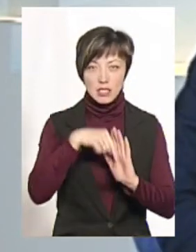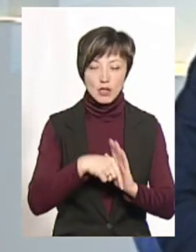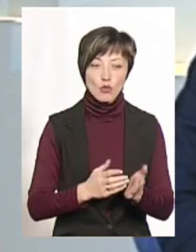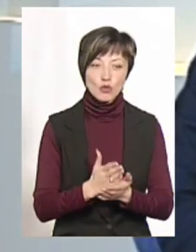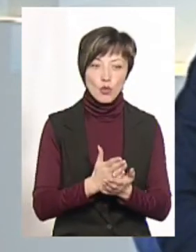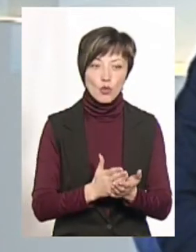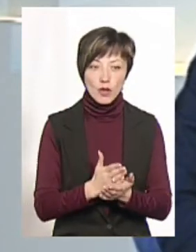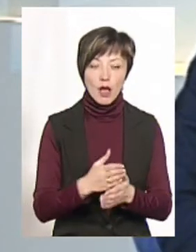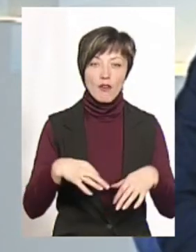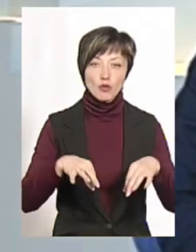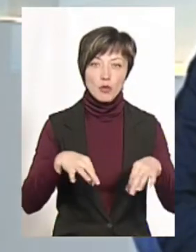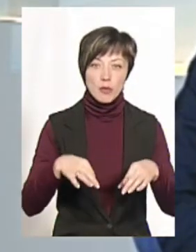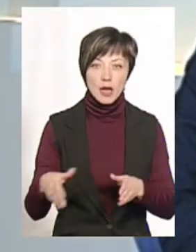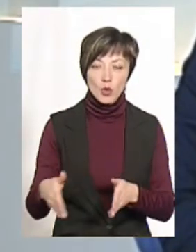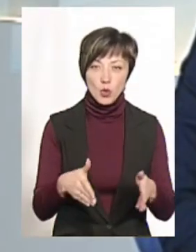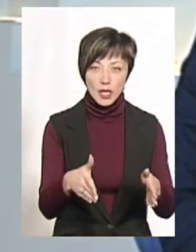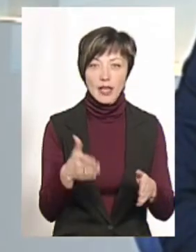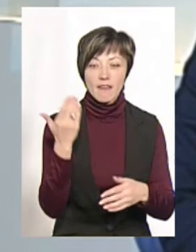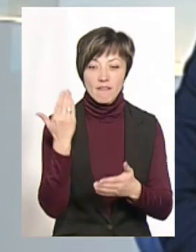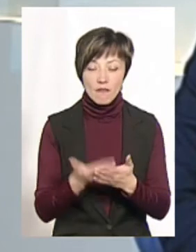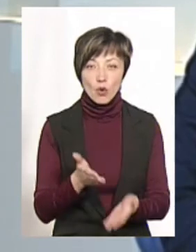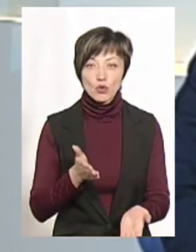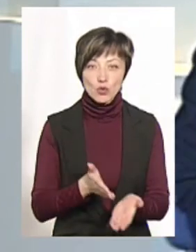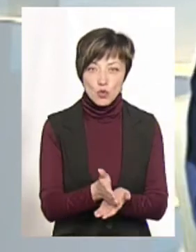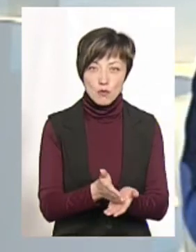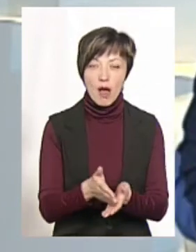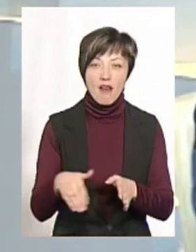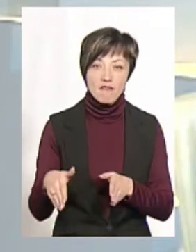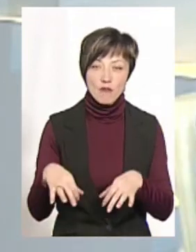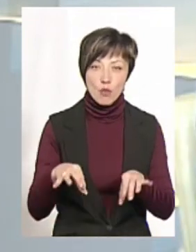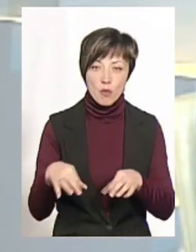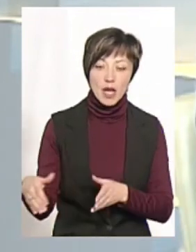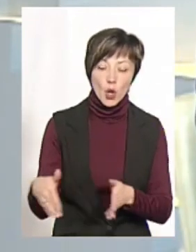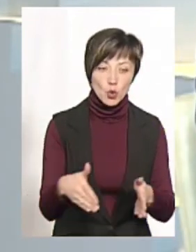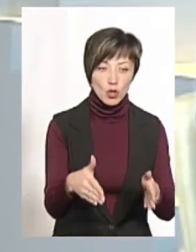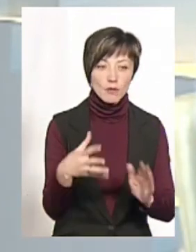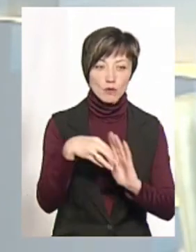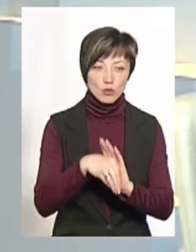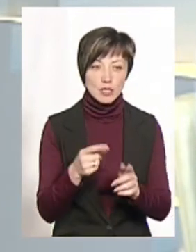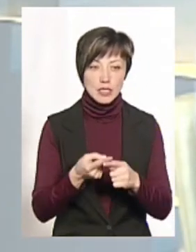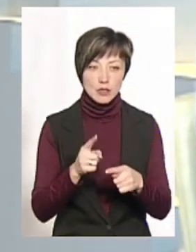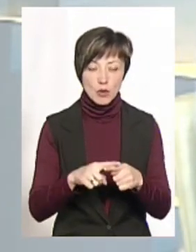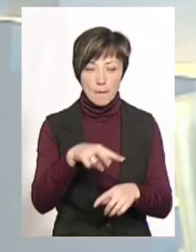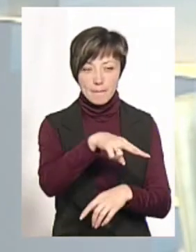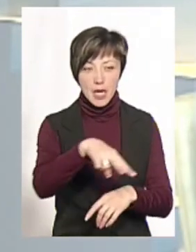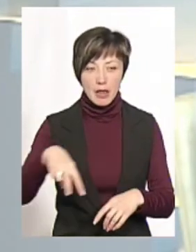і її обслуговує служба автомобільних доріг. І от служба автомобільних доріг, в тому числі і за